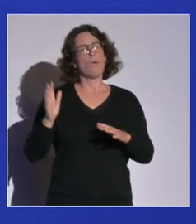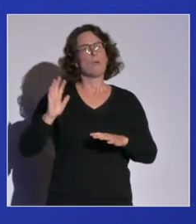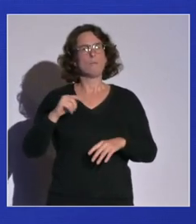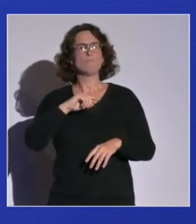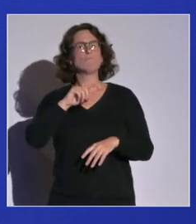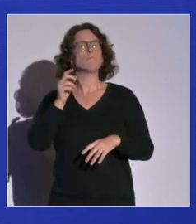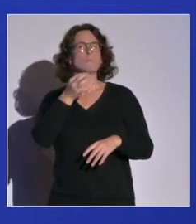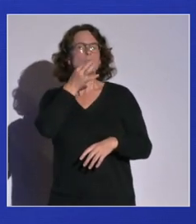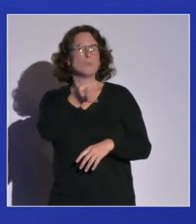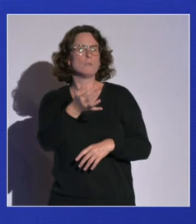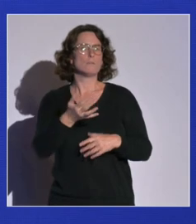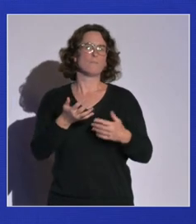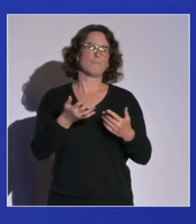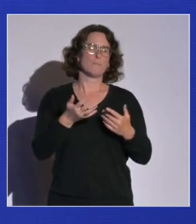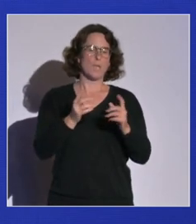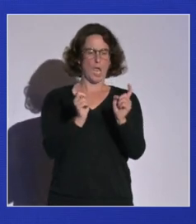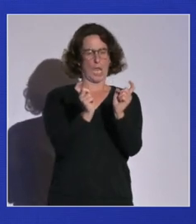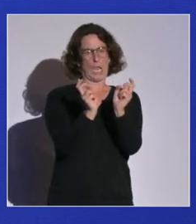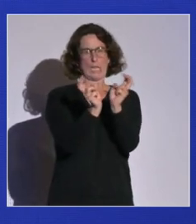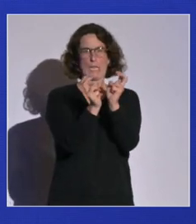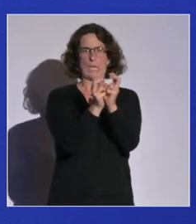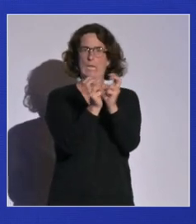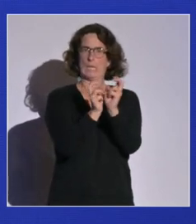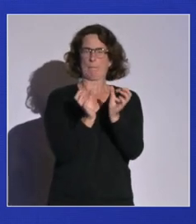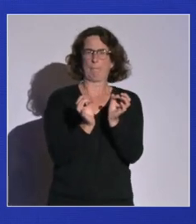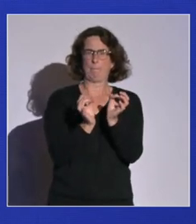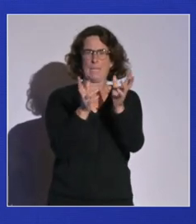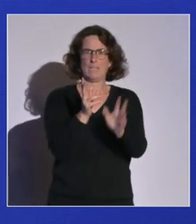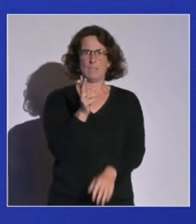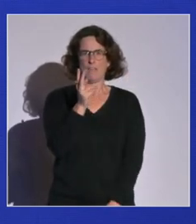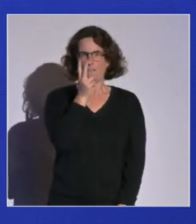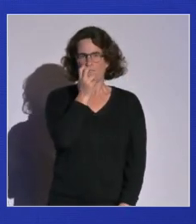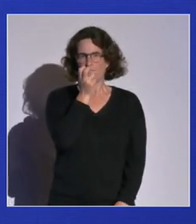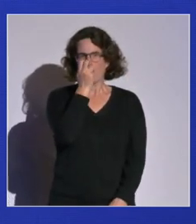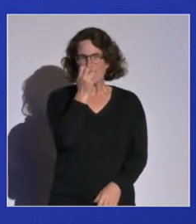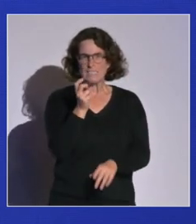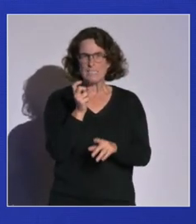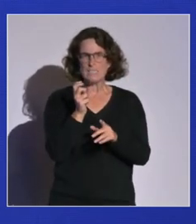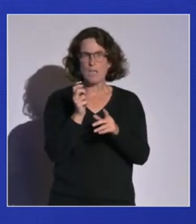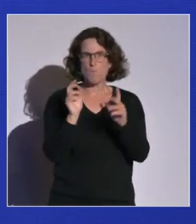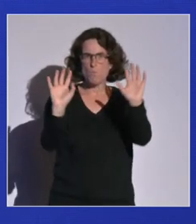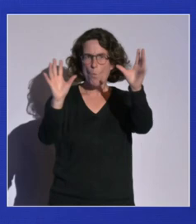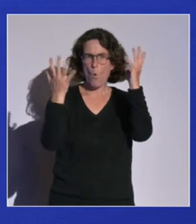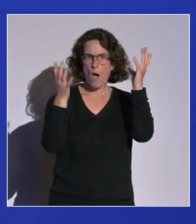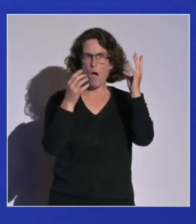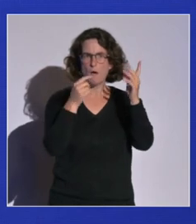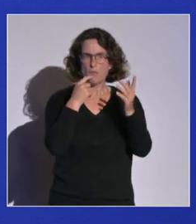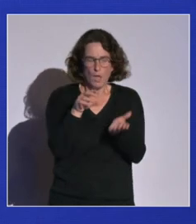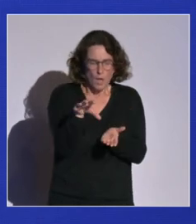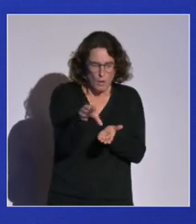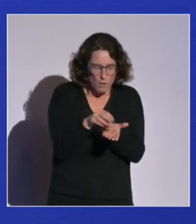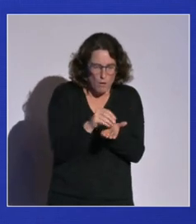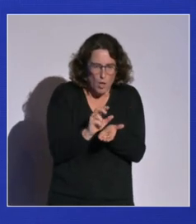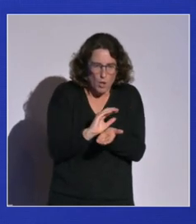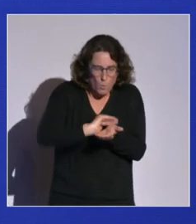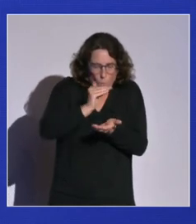l'électricité, c'est comme les fraises des bois, ça ne se stocke ni ne se transporte. Alors on a un